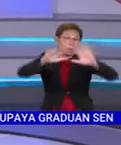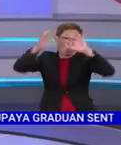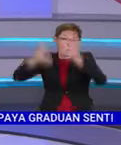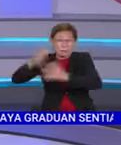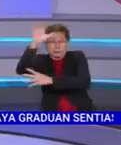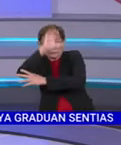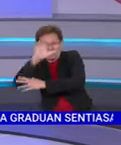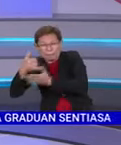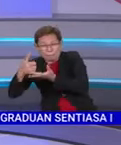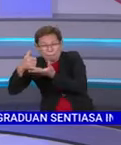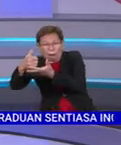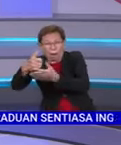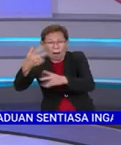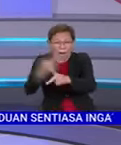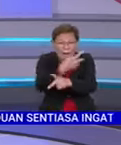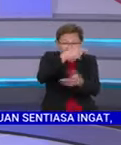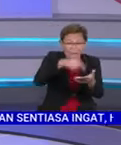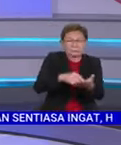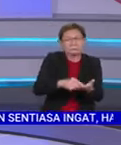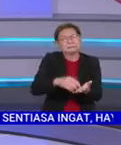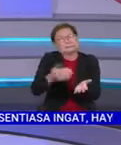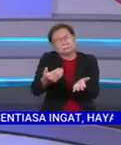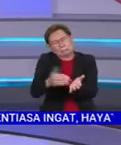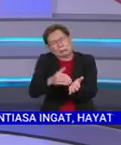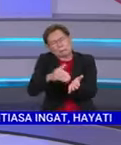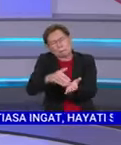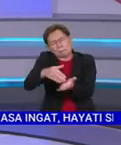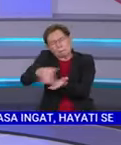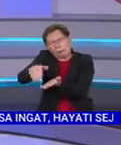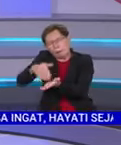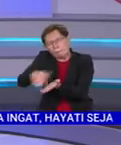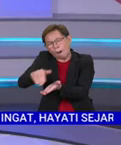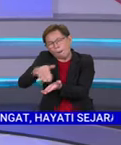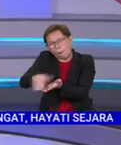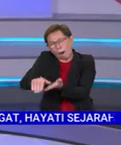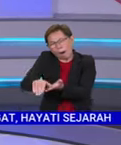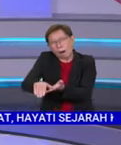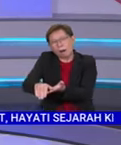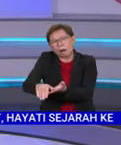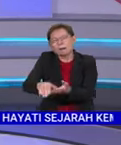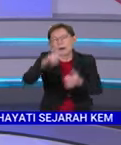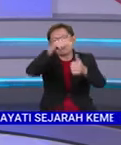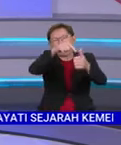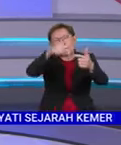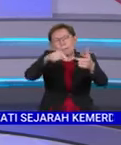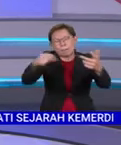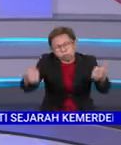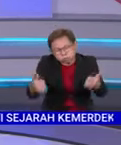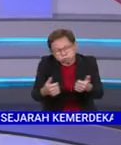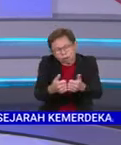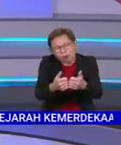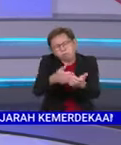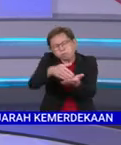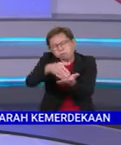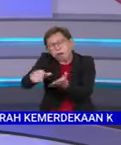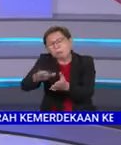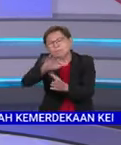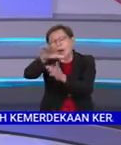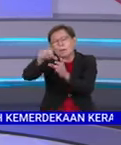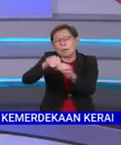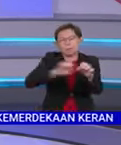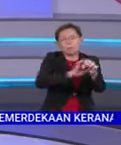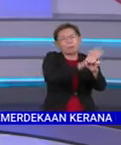mencari gelaran pertama musim ini apabila sering terkandas di peringkat 4 terakhir dalam beberapa kejohanan termasuk di Sukan